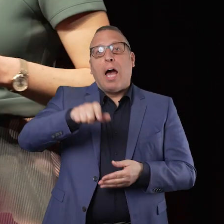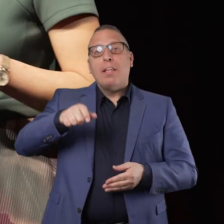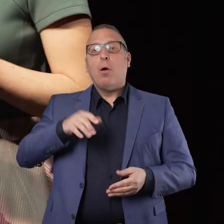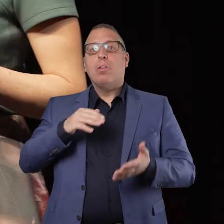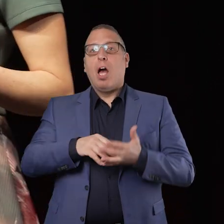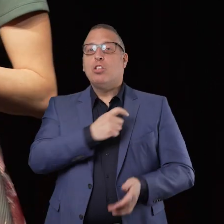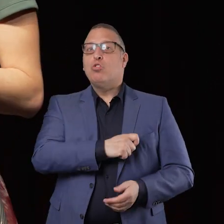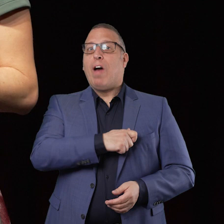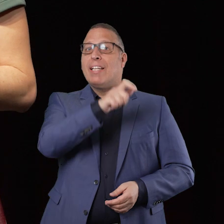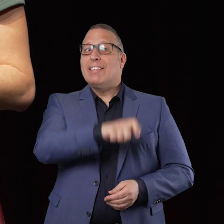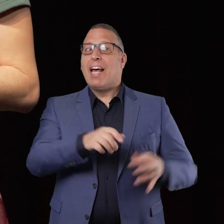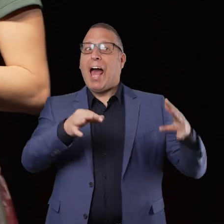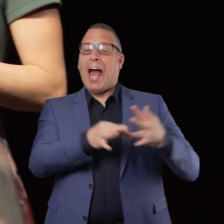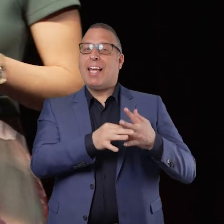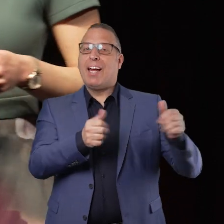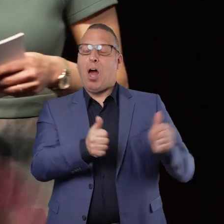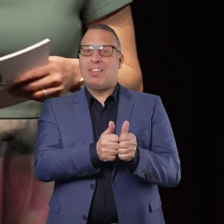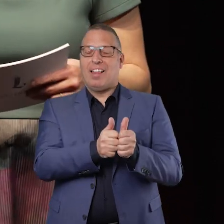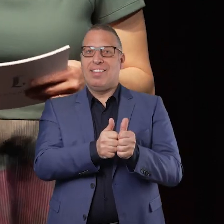so weit und heiraten einen Schweizer.